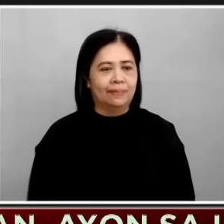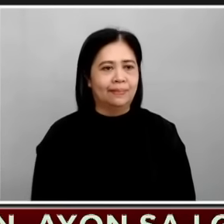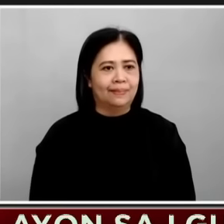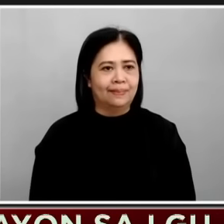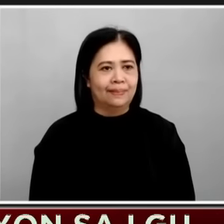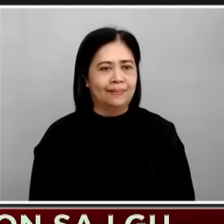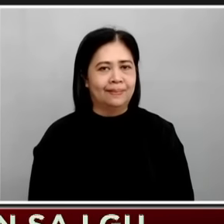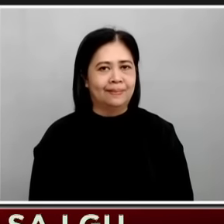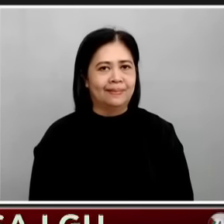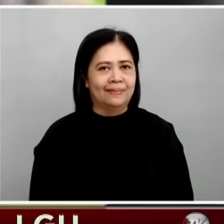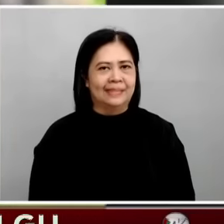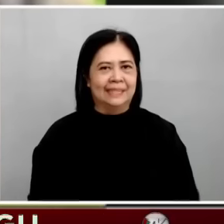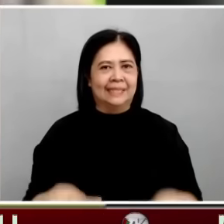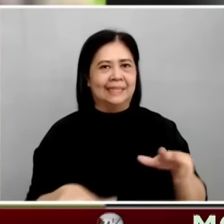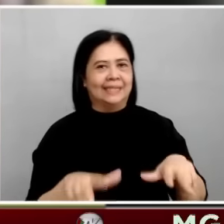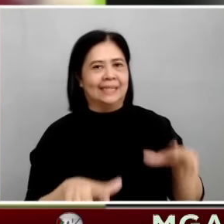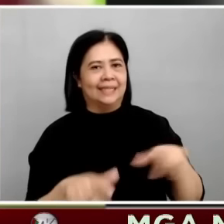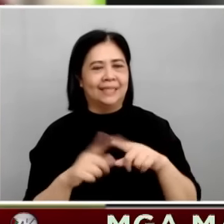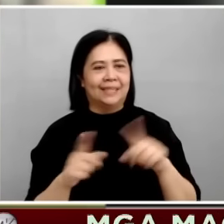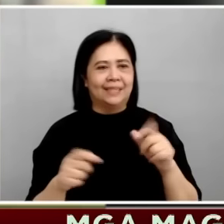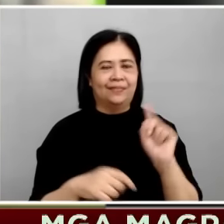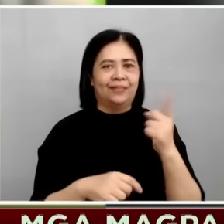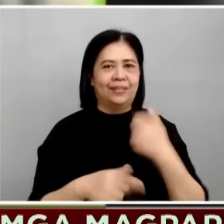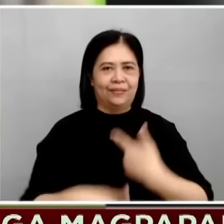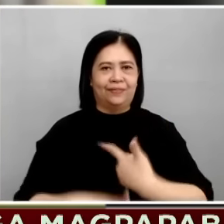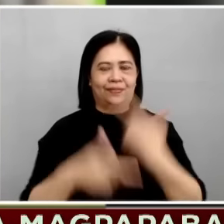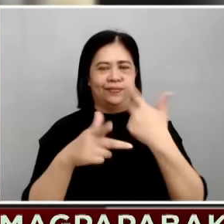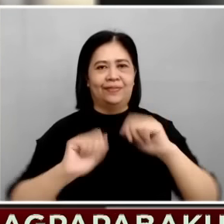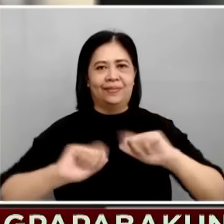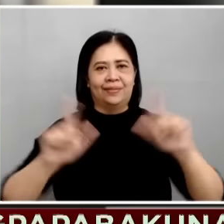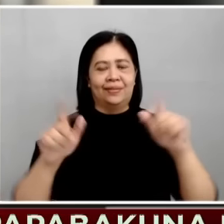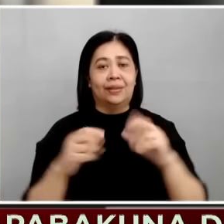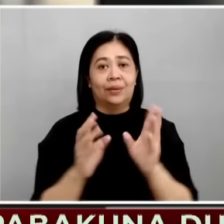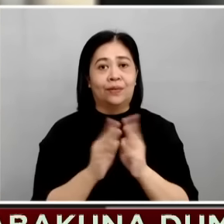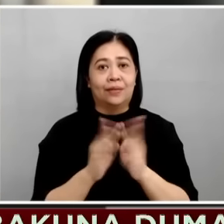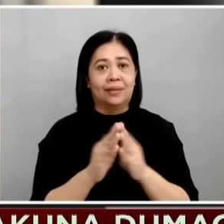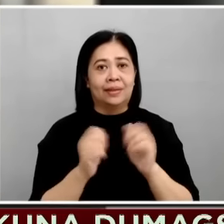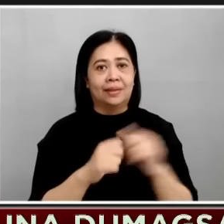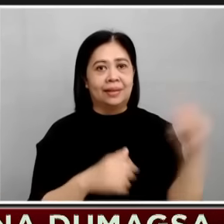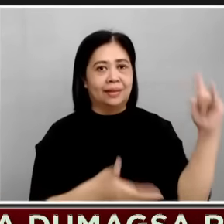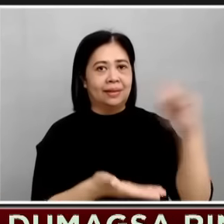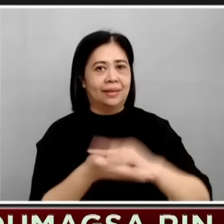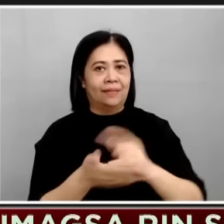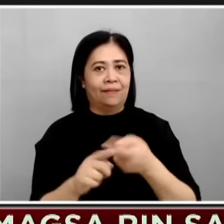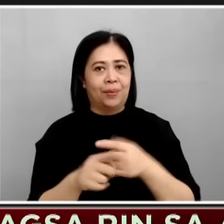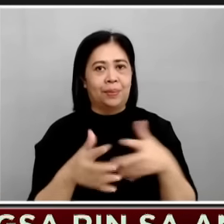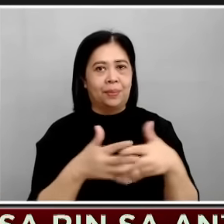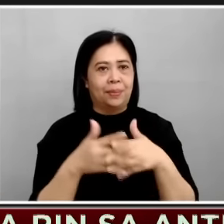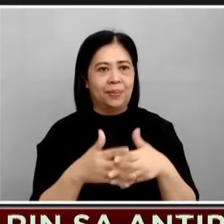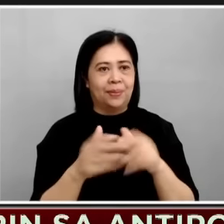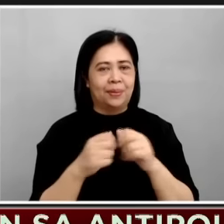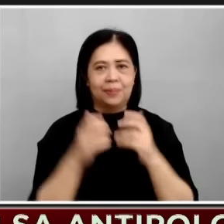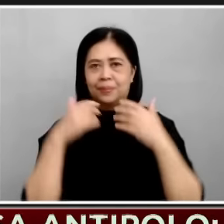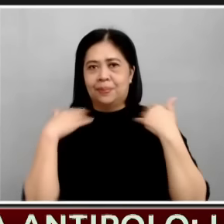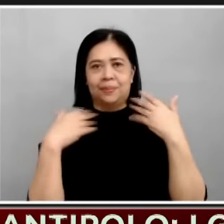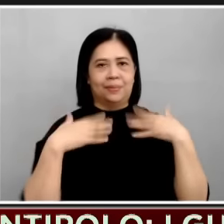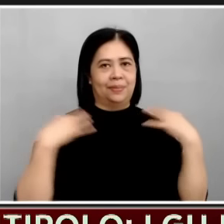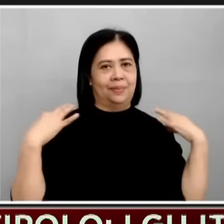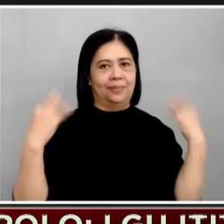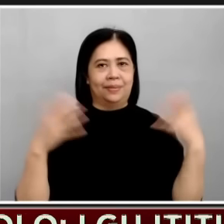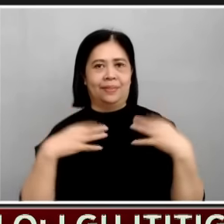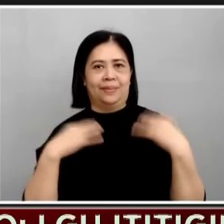Hindi mapakali si Sharon Cuneta sa uno niyang virtual media conference kasunod ng pagdating niya mula Amerika. Panay ang pag-ayos niya ng kanyang blouse.